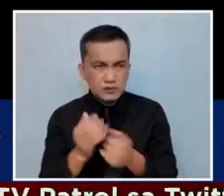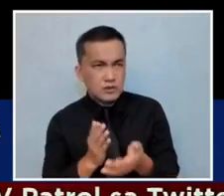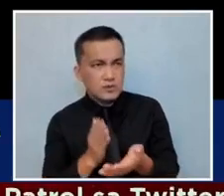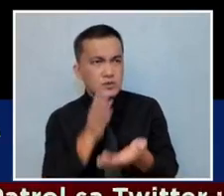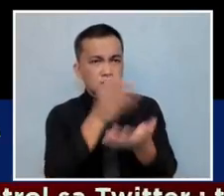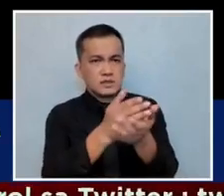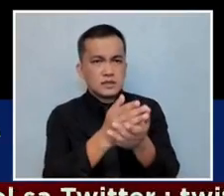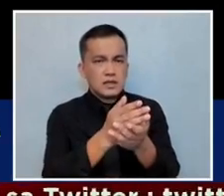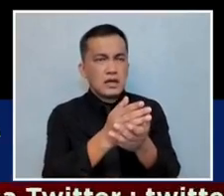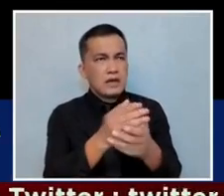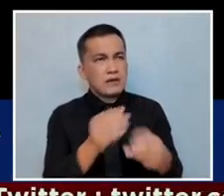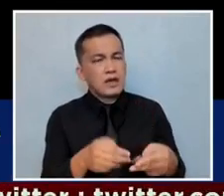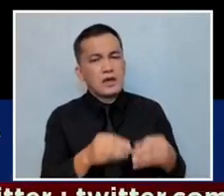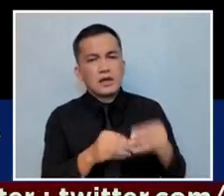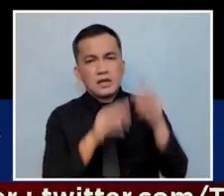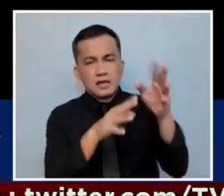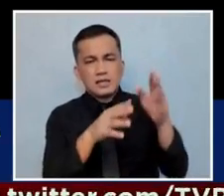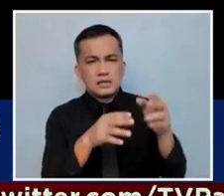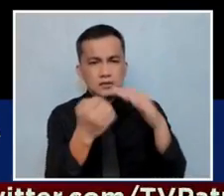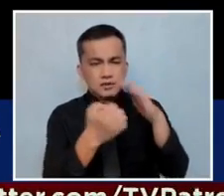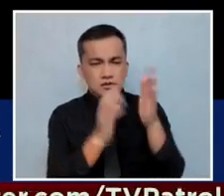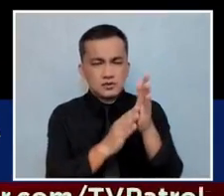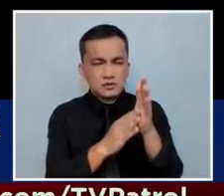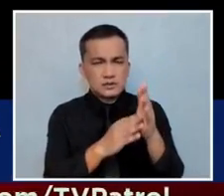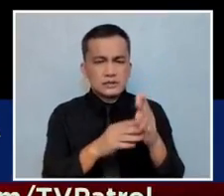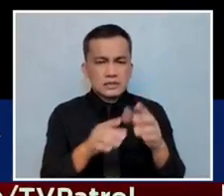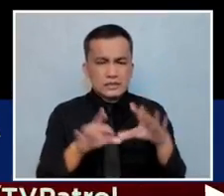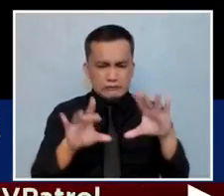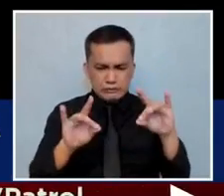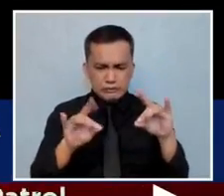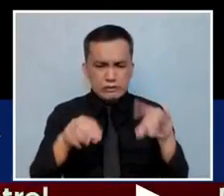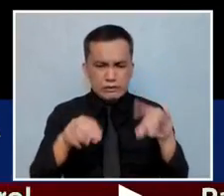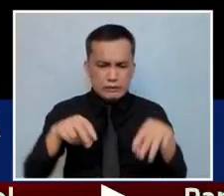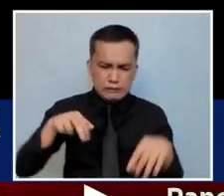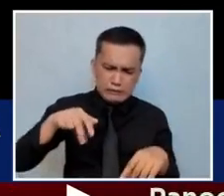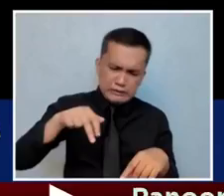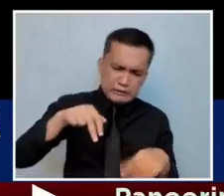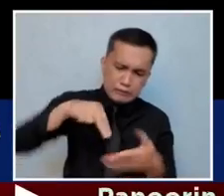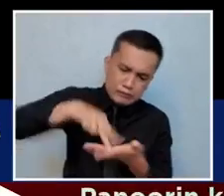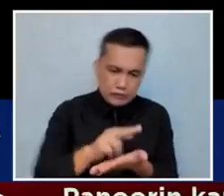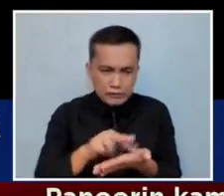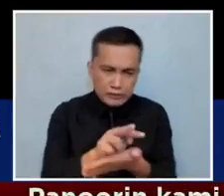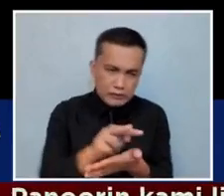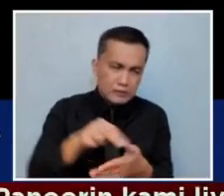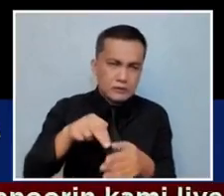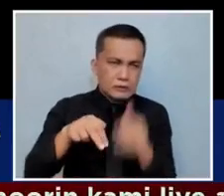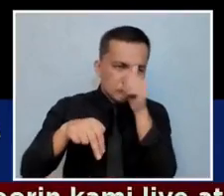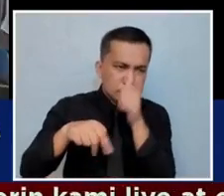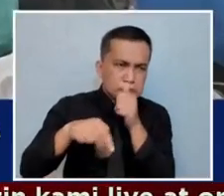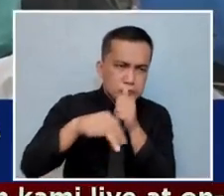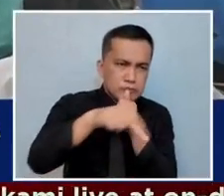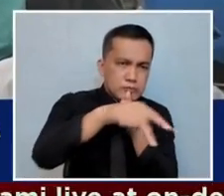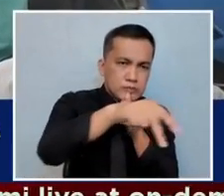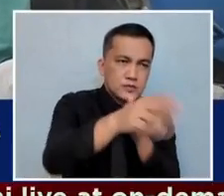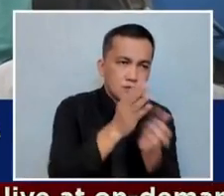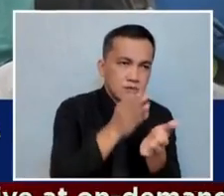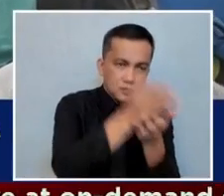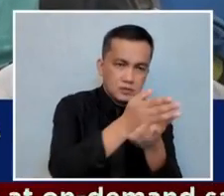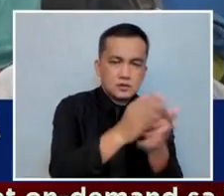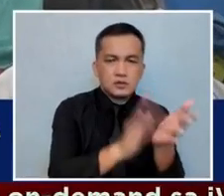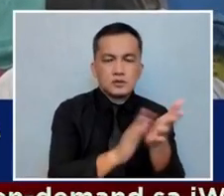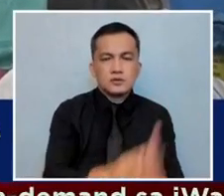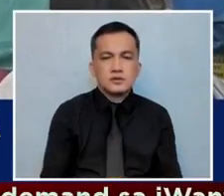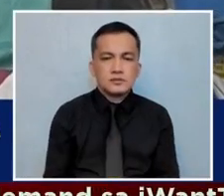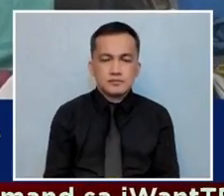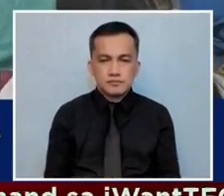School. Hindi iniinda ang panganib na dala ng putik at madulas na daan. Marating lang ang mga silid-aralan. Hinangaan